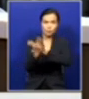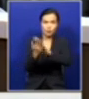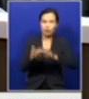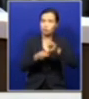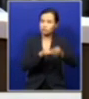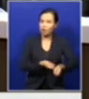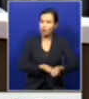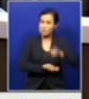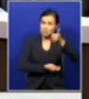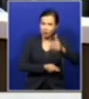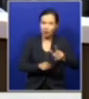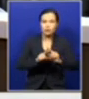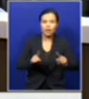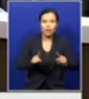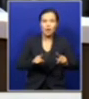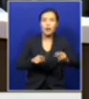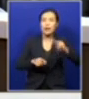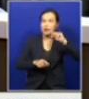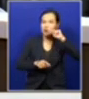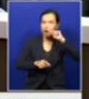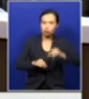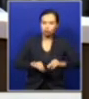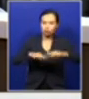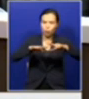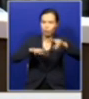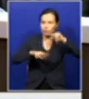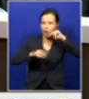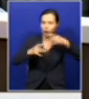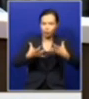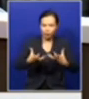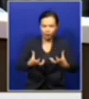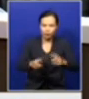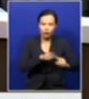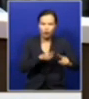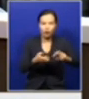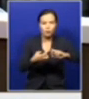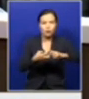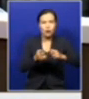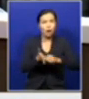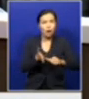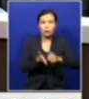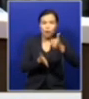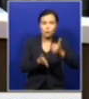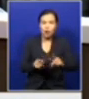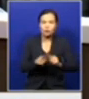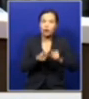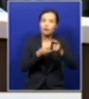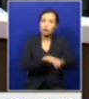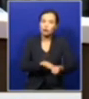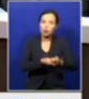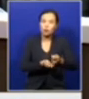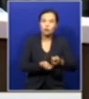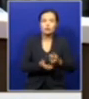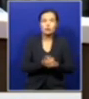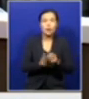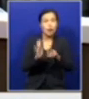ตรได้ถ้ายังไม่สามารถแก้ปัญหาน้ำท่วมน้ำแล้งให้เกษตรกรอย่างเป็นระบบและยั่งยืน